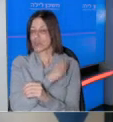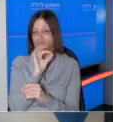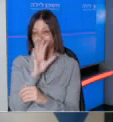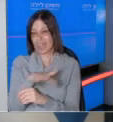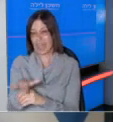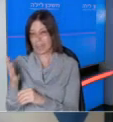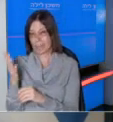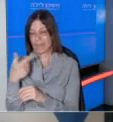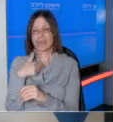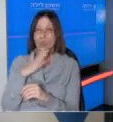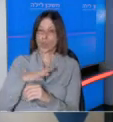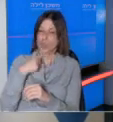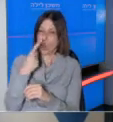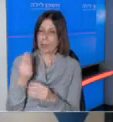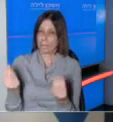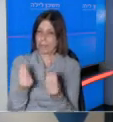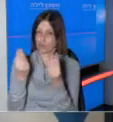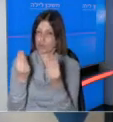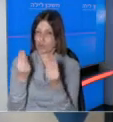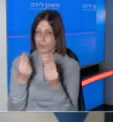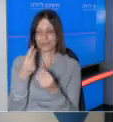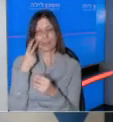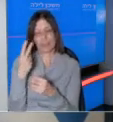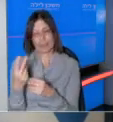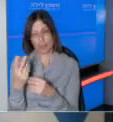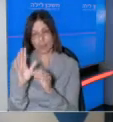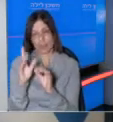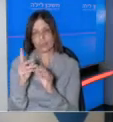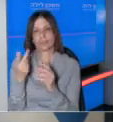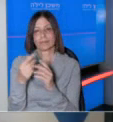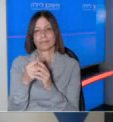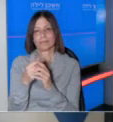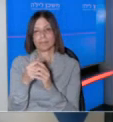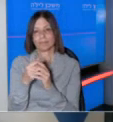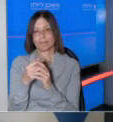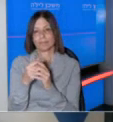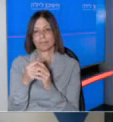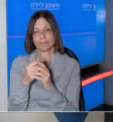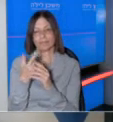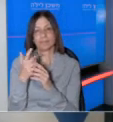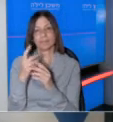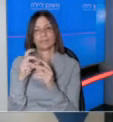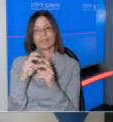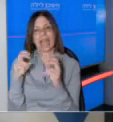לילדים. ואני רוצה לומר פה משהו. תראו, בערים ברמה